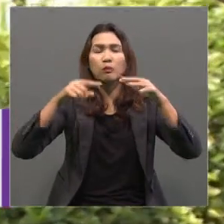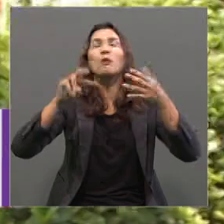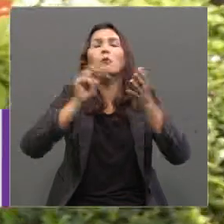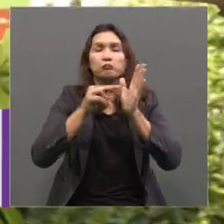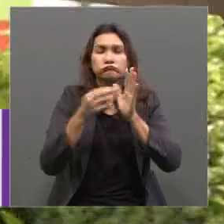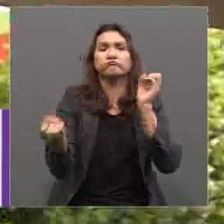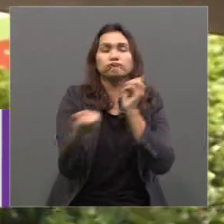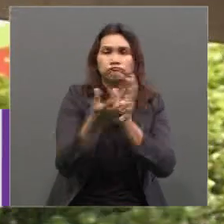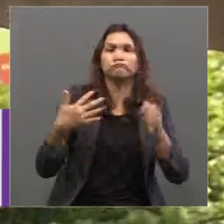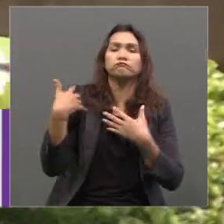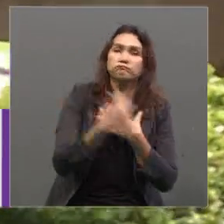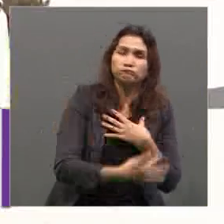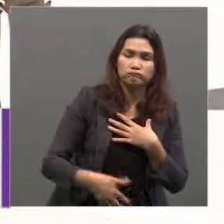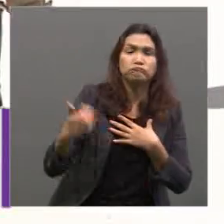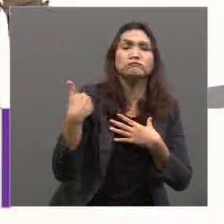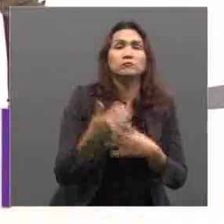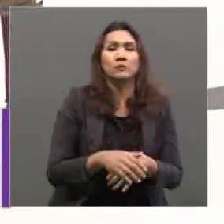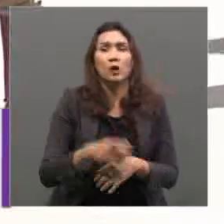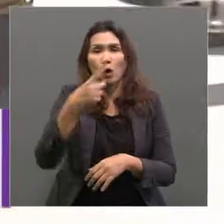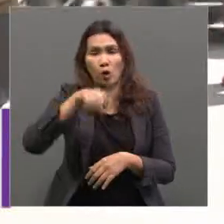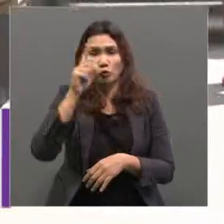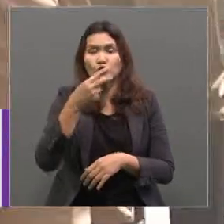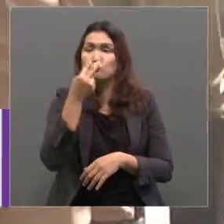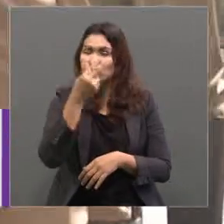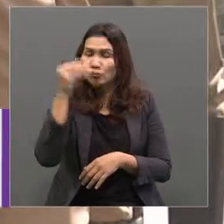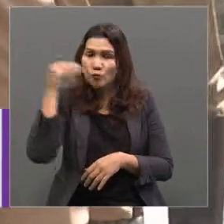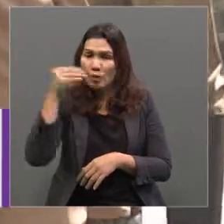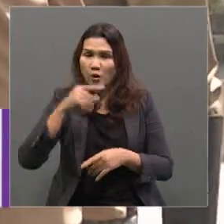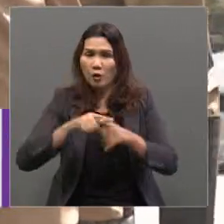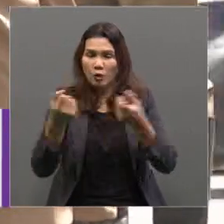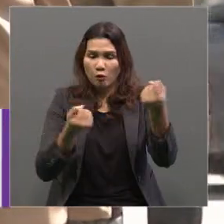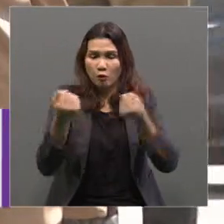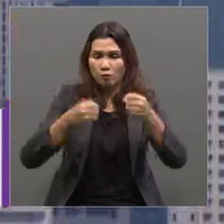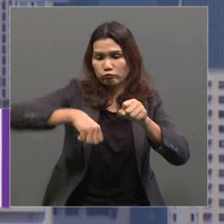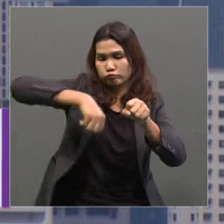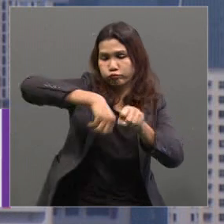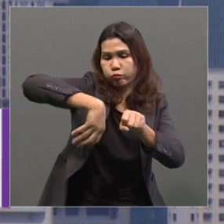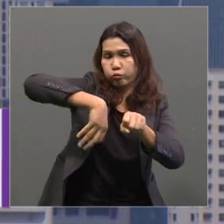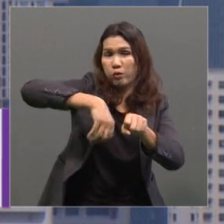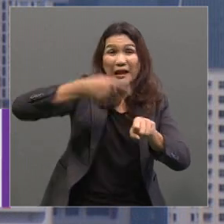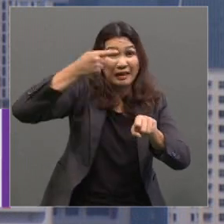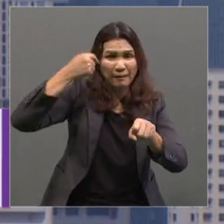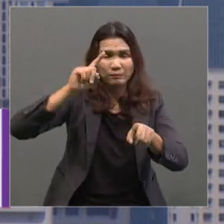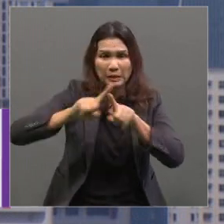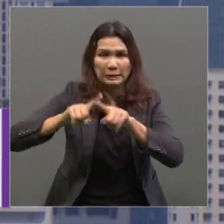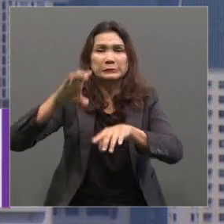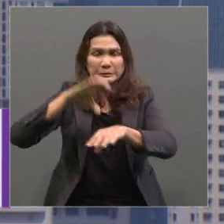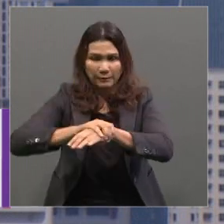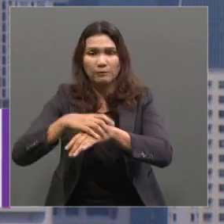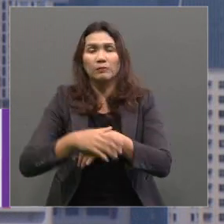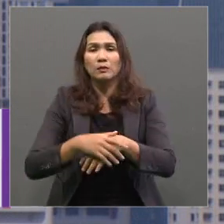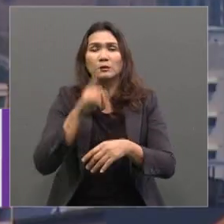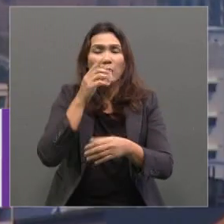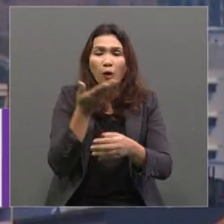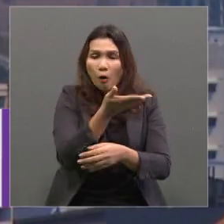ามัยของประชาชนค่ะอย่างเช่นให้เข้มงวดตรวจวัดตรวจจับรถยนต์ควันดำทุกประเภทขอความร่วมมือทำงานหรือว่าป